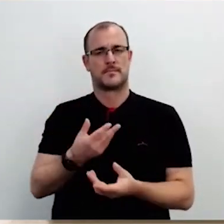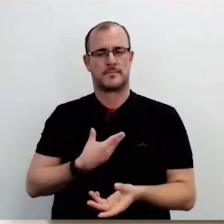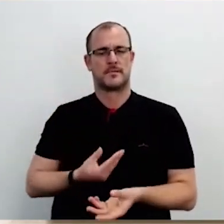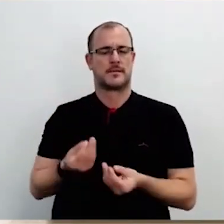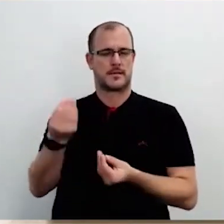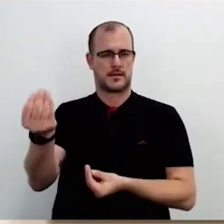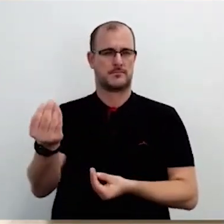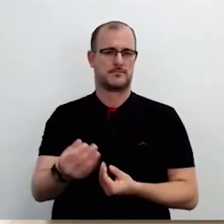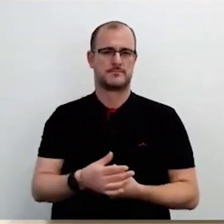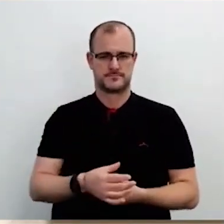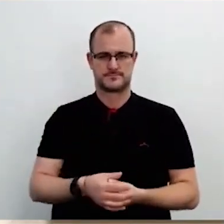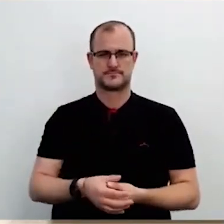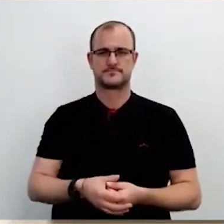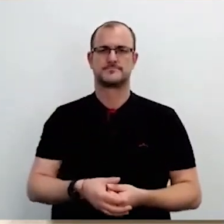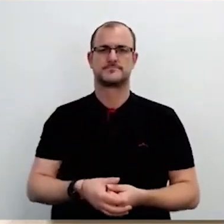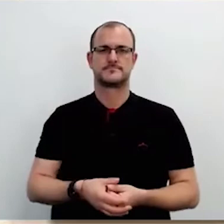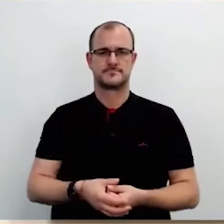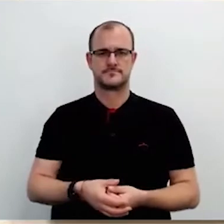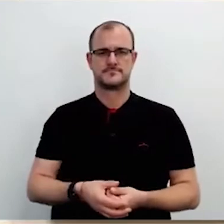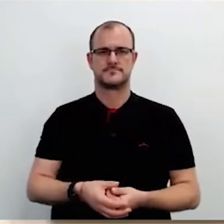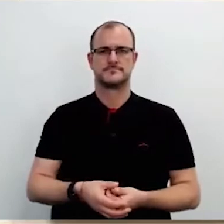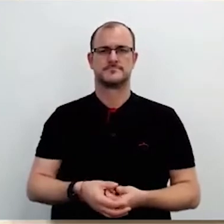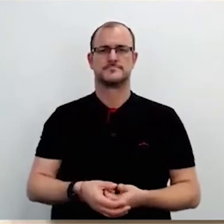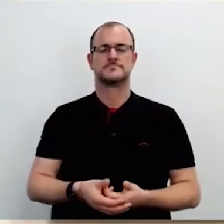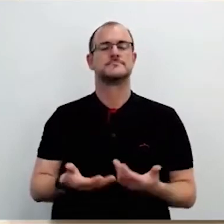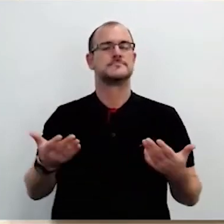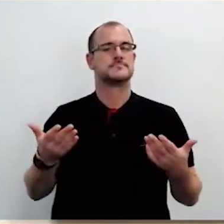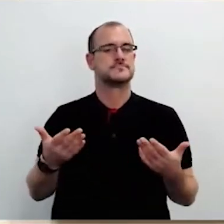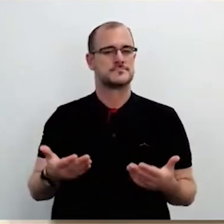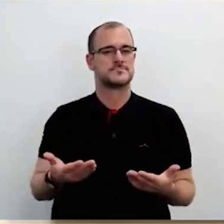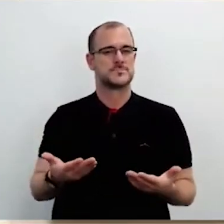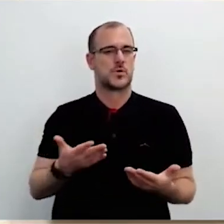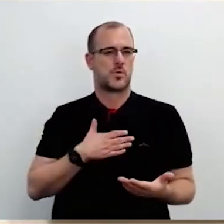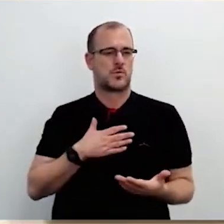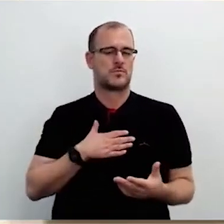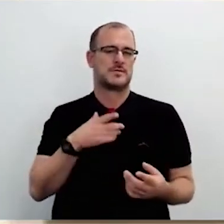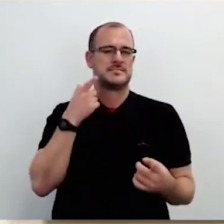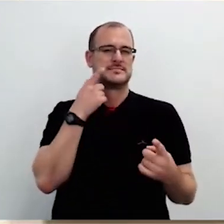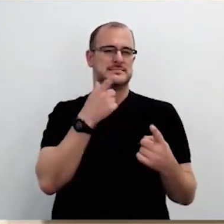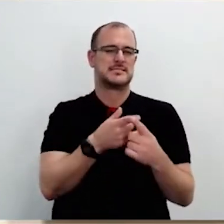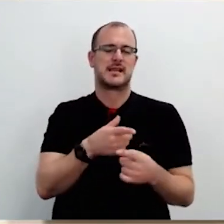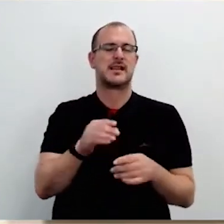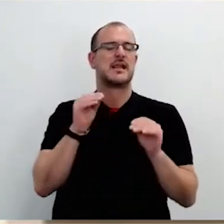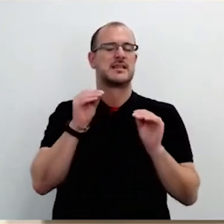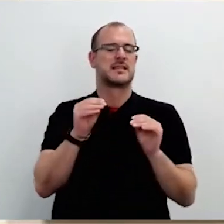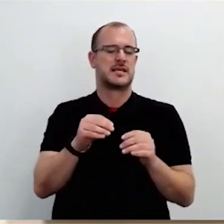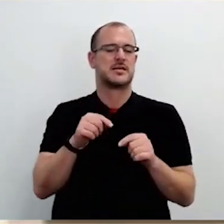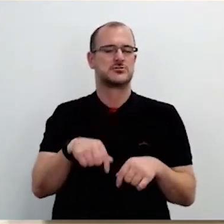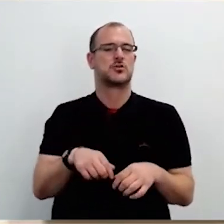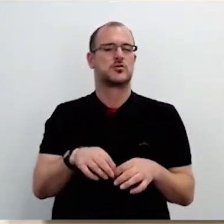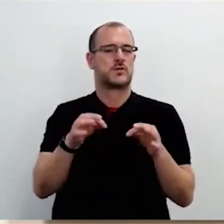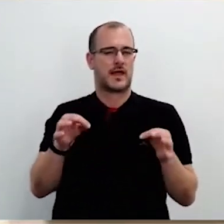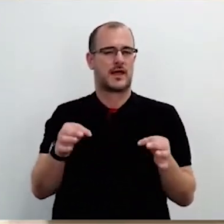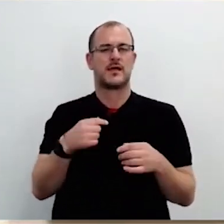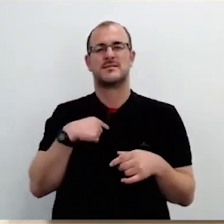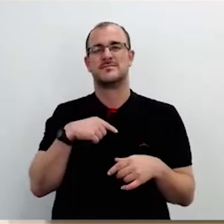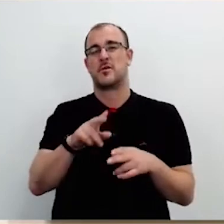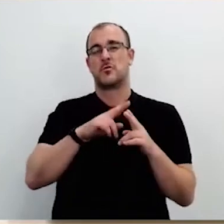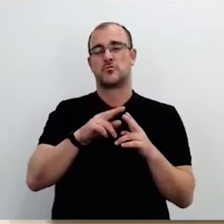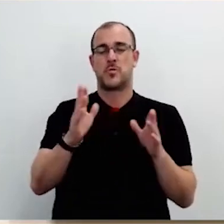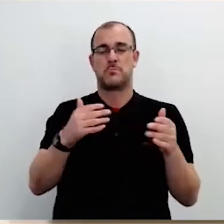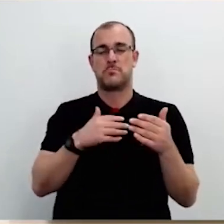Medien, in den digitalen Medien vorzubereiten. Das ist das Ziel von Teach Today. Dazu haben wir eine Toolbox mit über